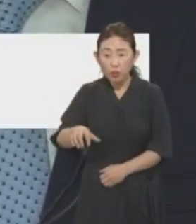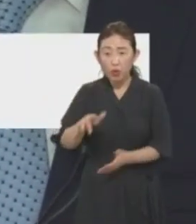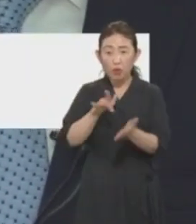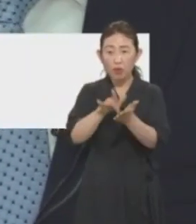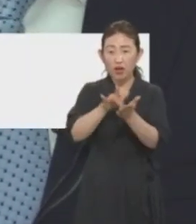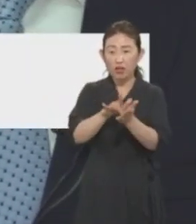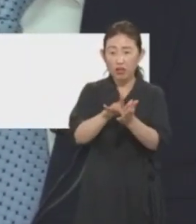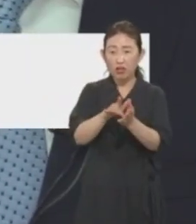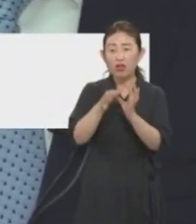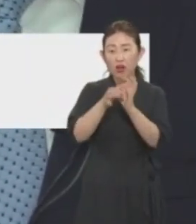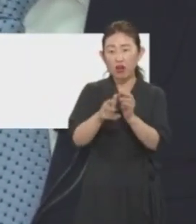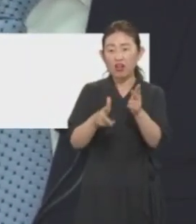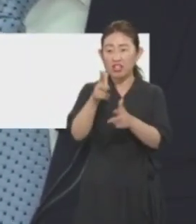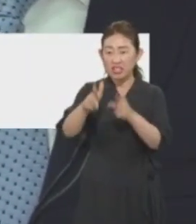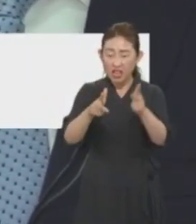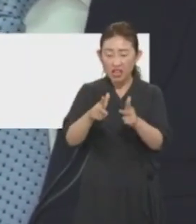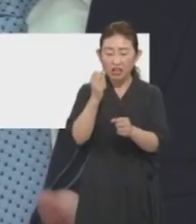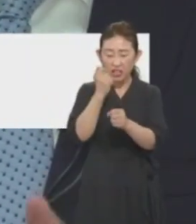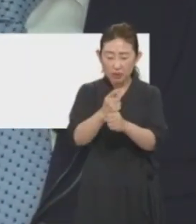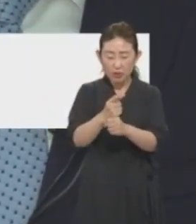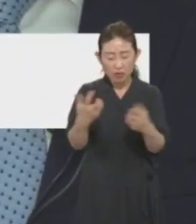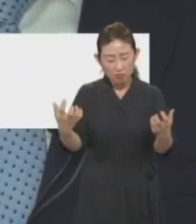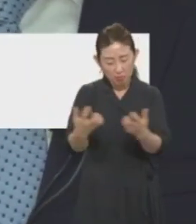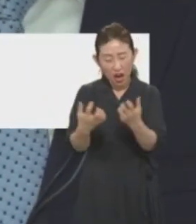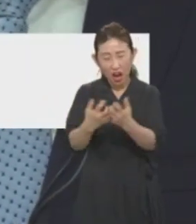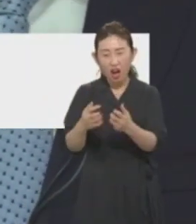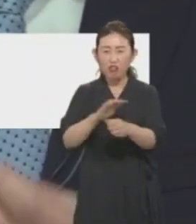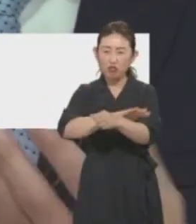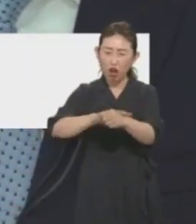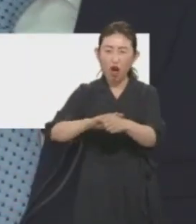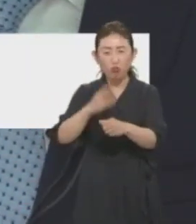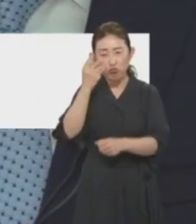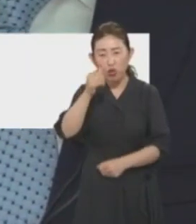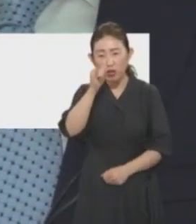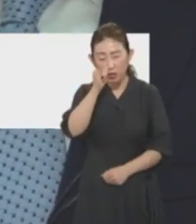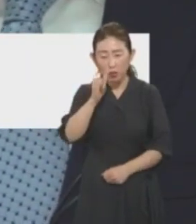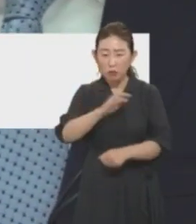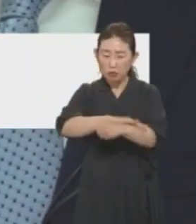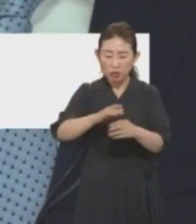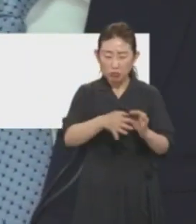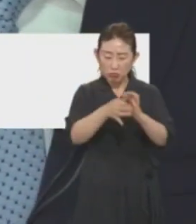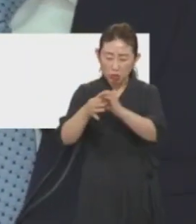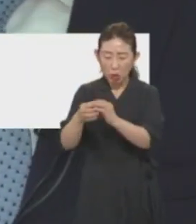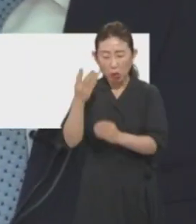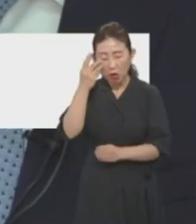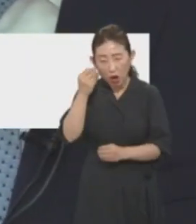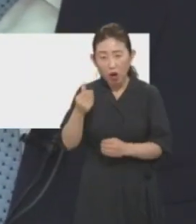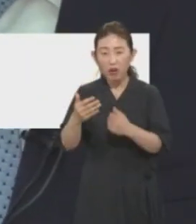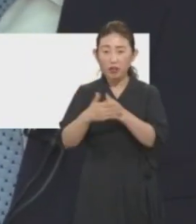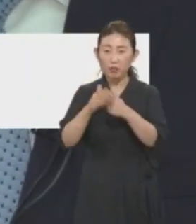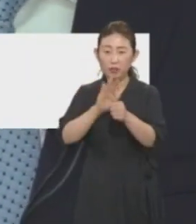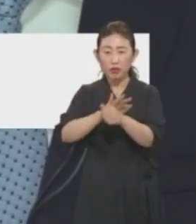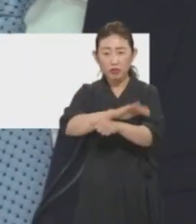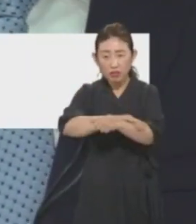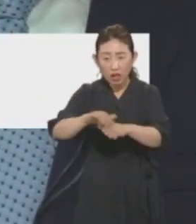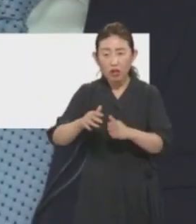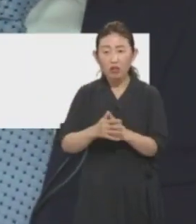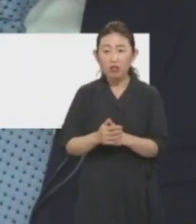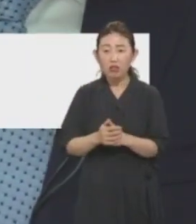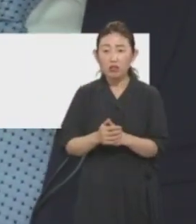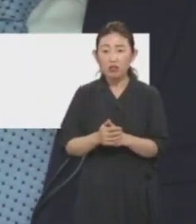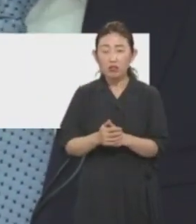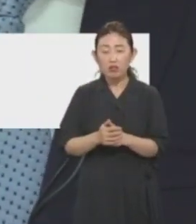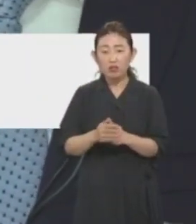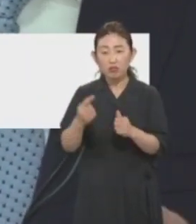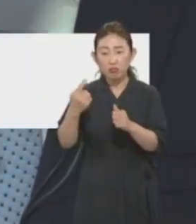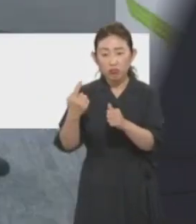EDB, but as well with A-Star, Emerging Biotech, and a global biopharma in order